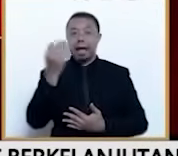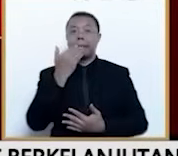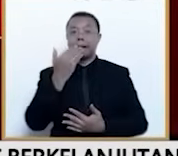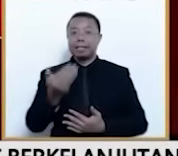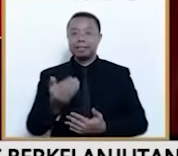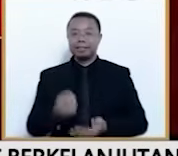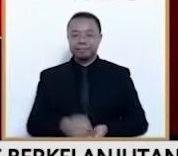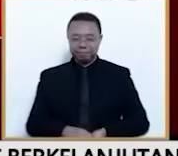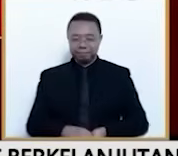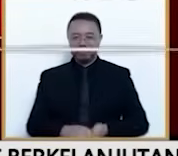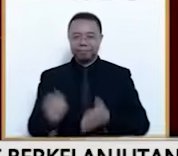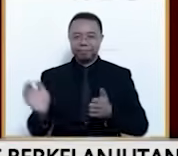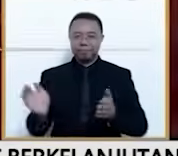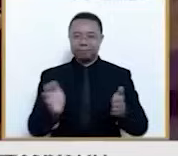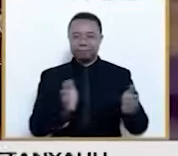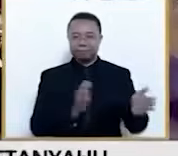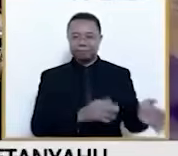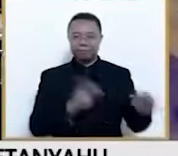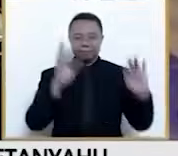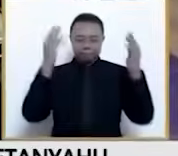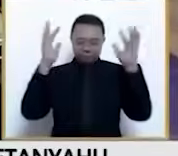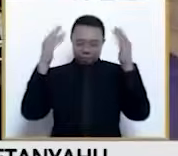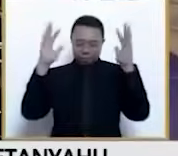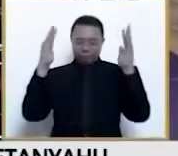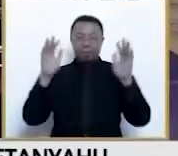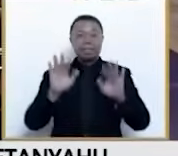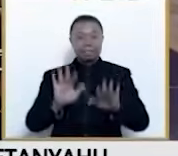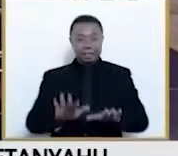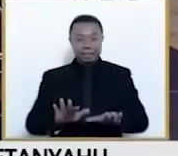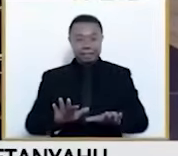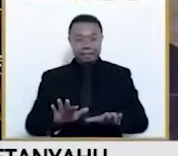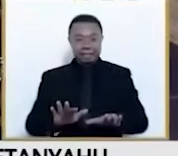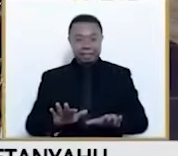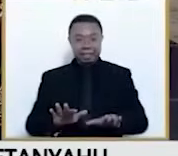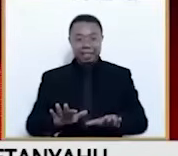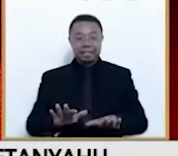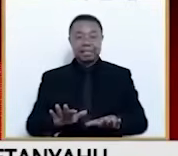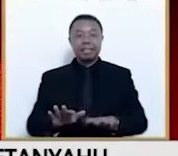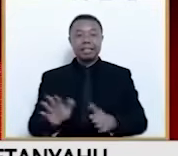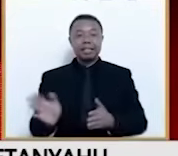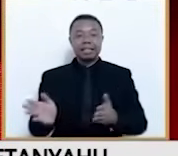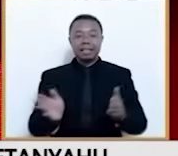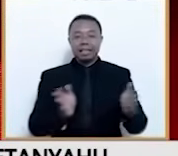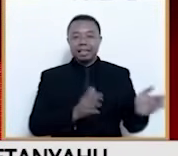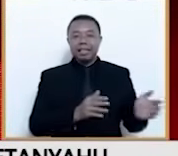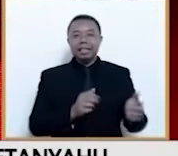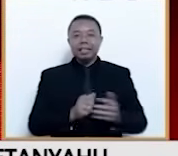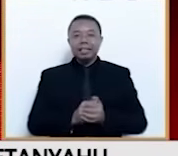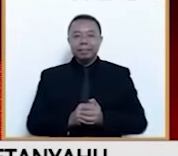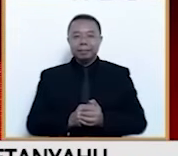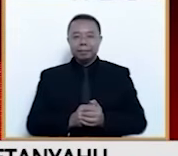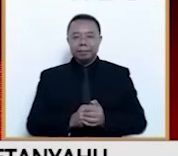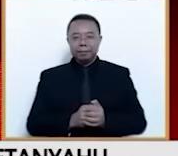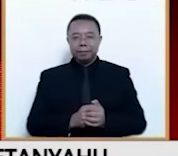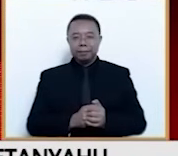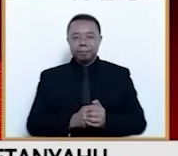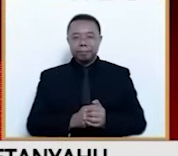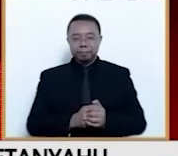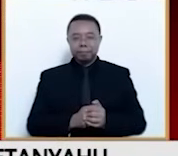Baik. Baik, waktunya habis. Mohon tenang, kita masih akan lanjutkan debat ini. Jika belum tertib, kita tidak akan